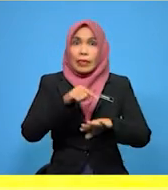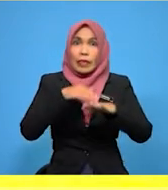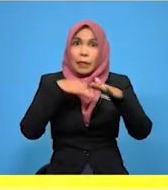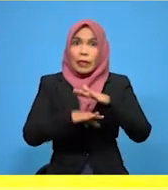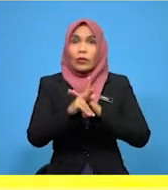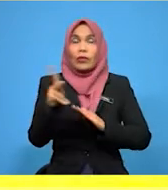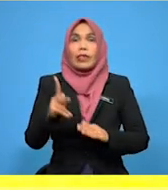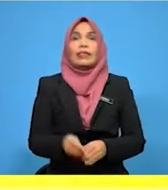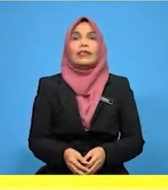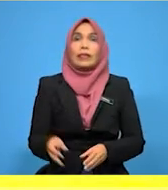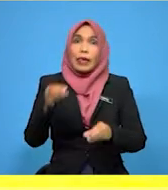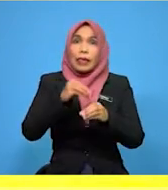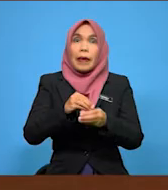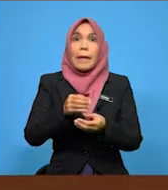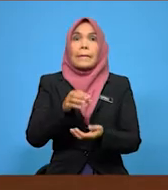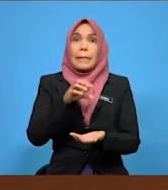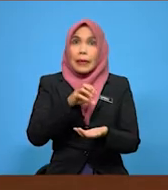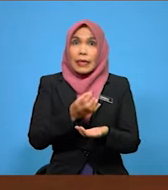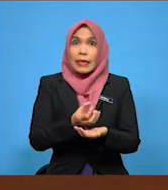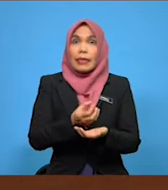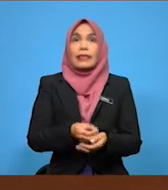dalam bekas telur.